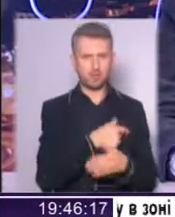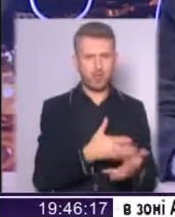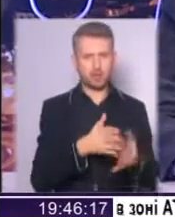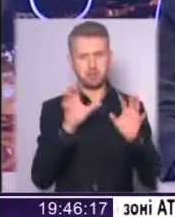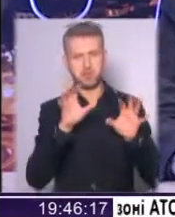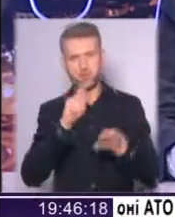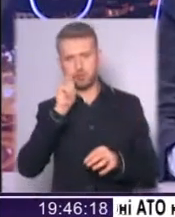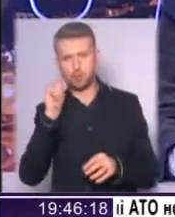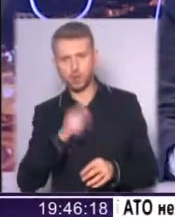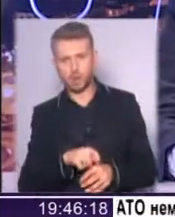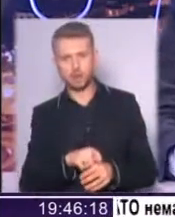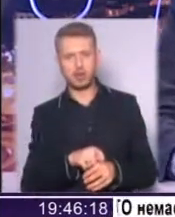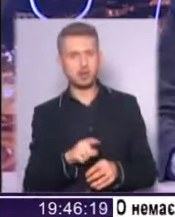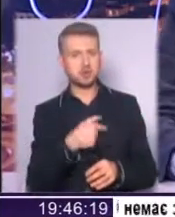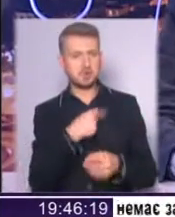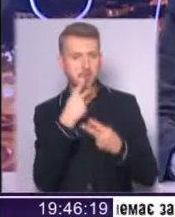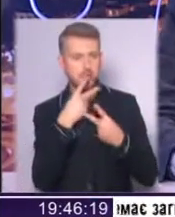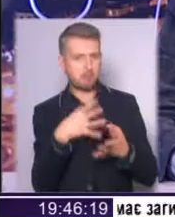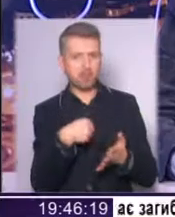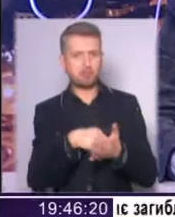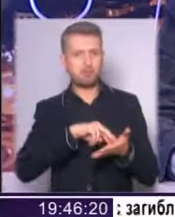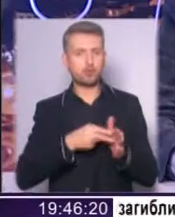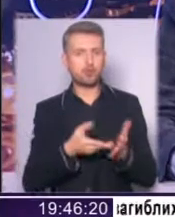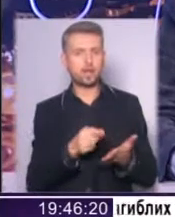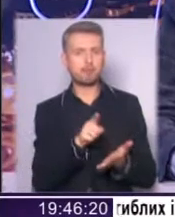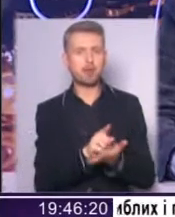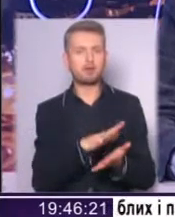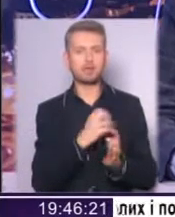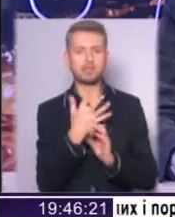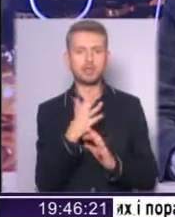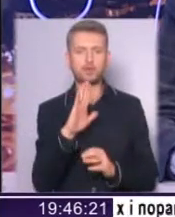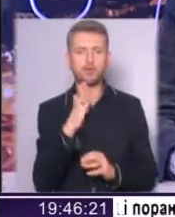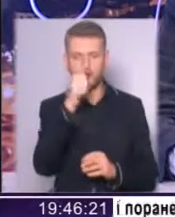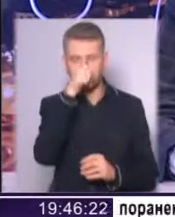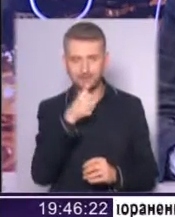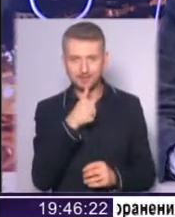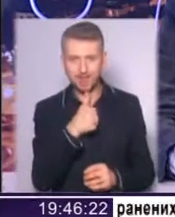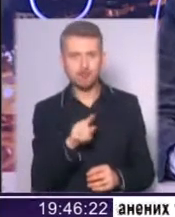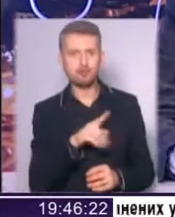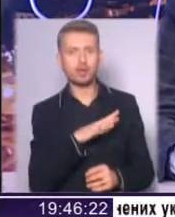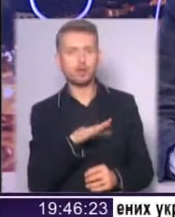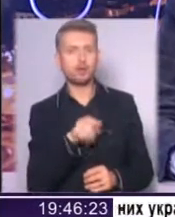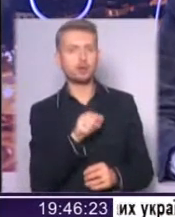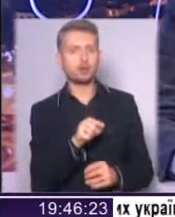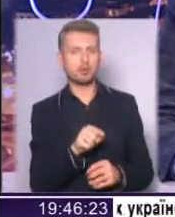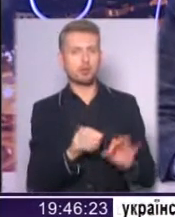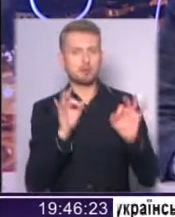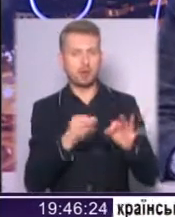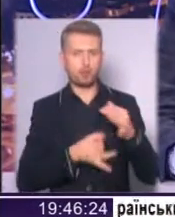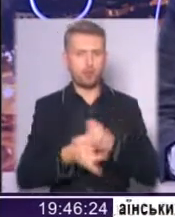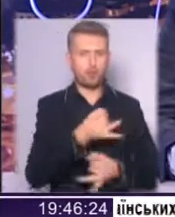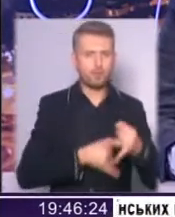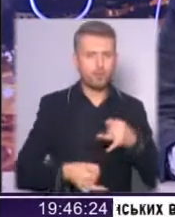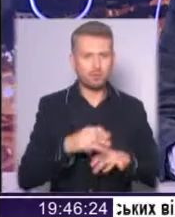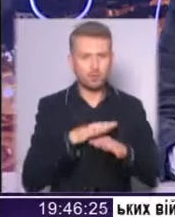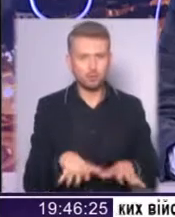відповідати буде, а не обманювати в черговий кожен раз. І я переконаний, те, що це є знущання